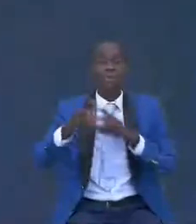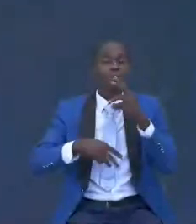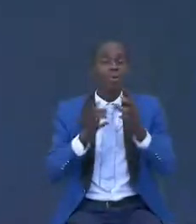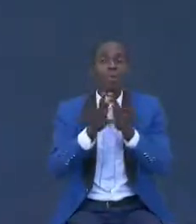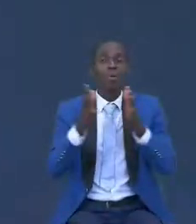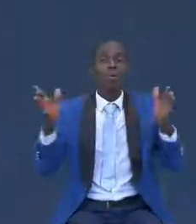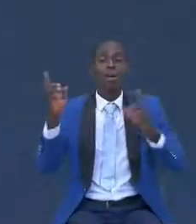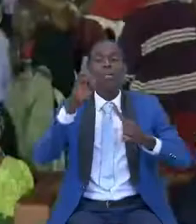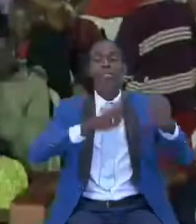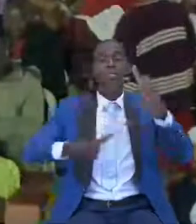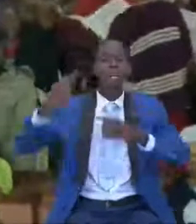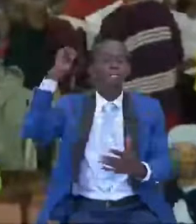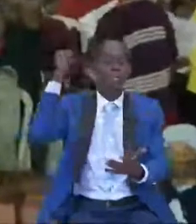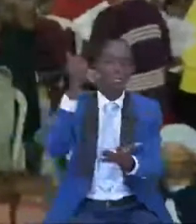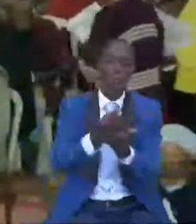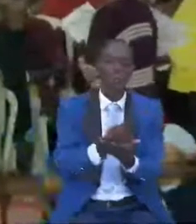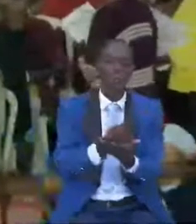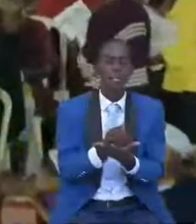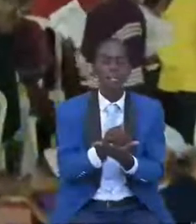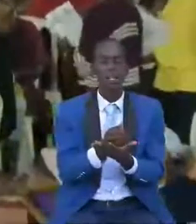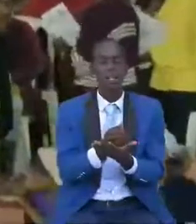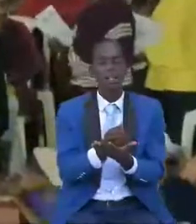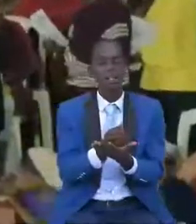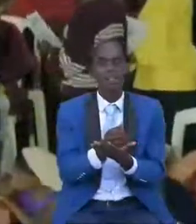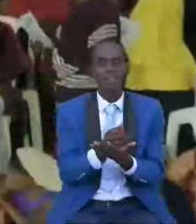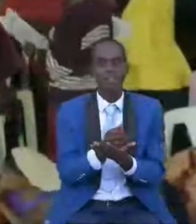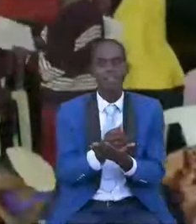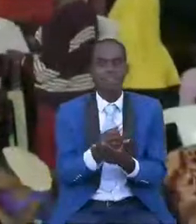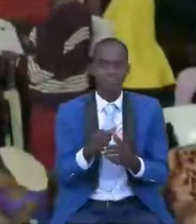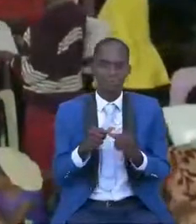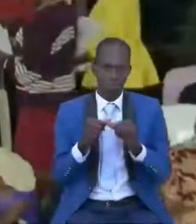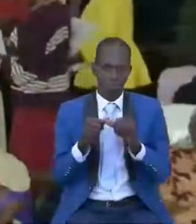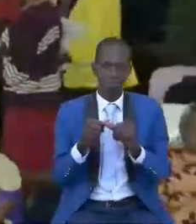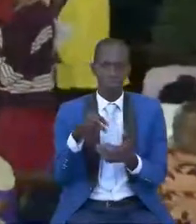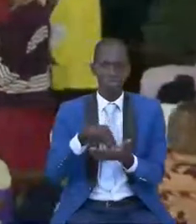Amen. Un Amen mondial.